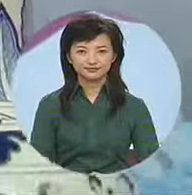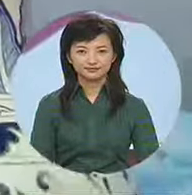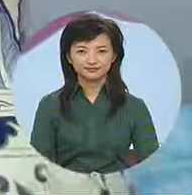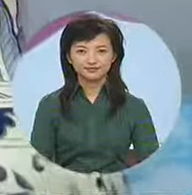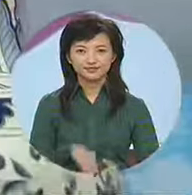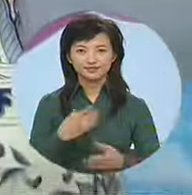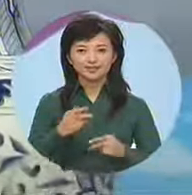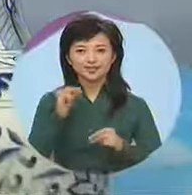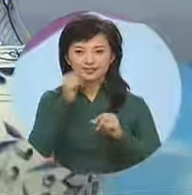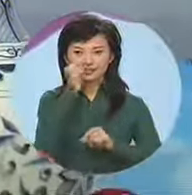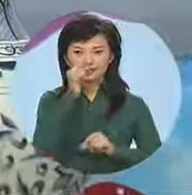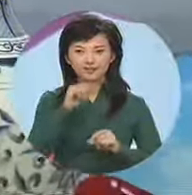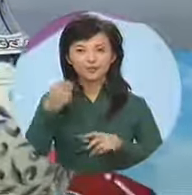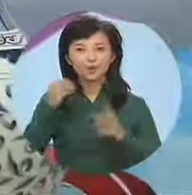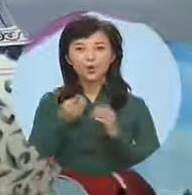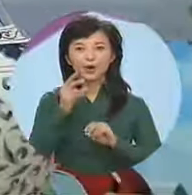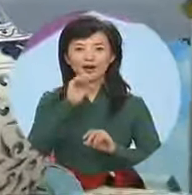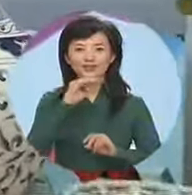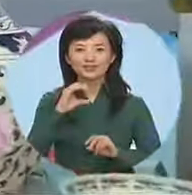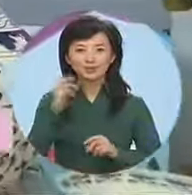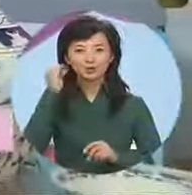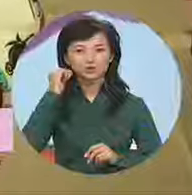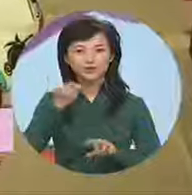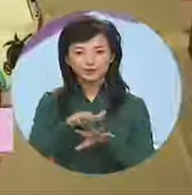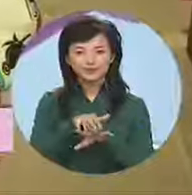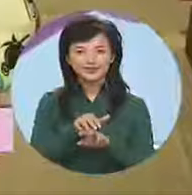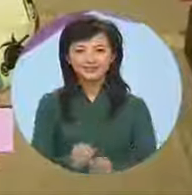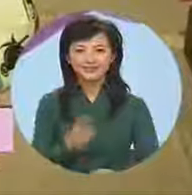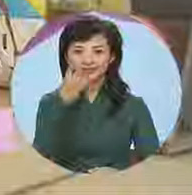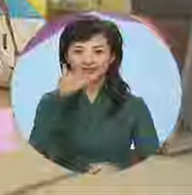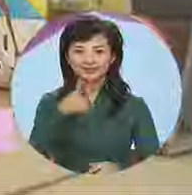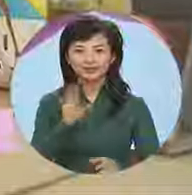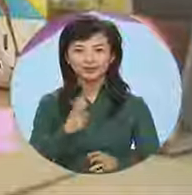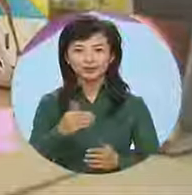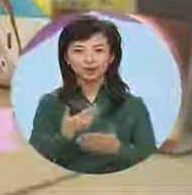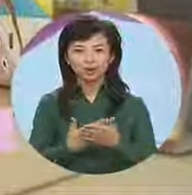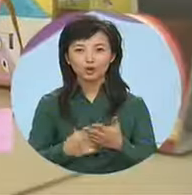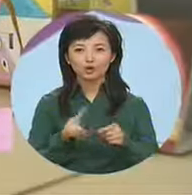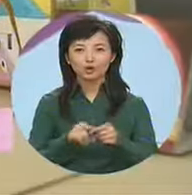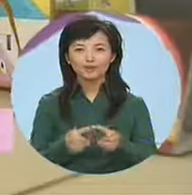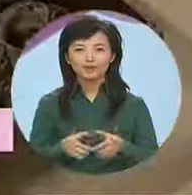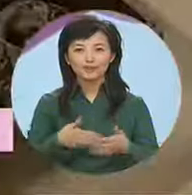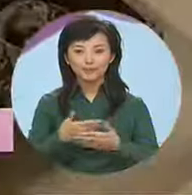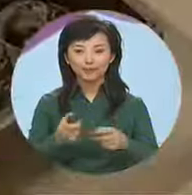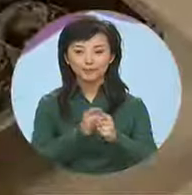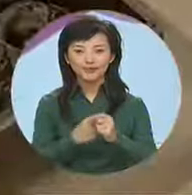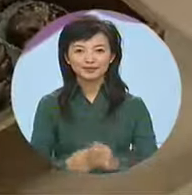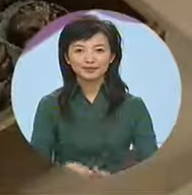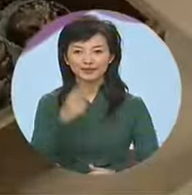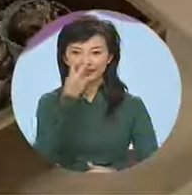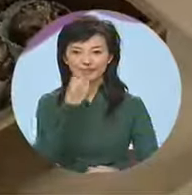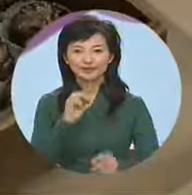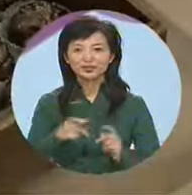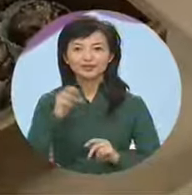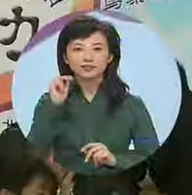精巧细致的青花瓷时尚俏丽的女士皮鞋您看到的这些可不是购物中心陈列的商品仔细瞧瞧这些都是